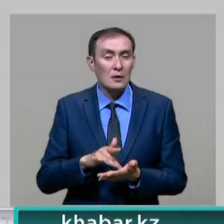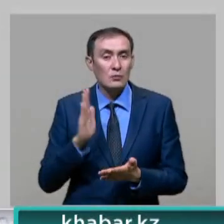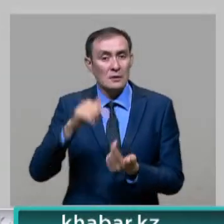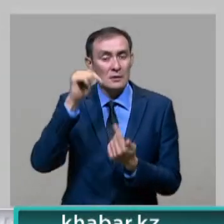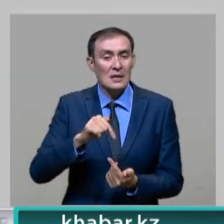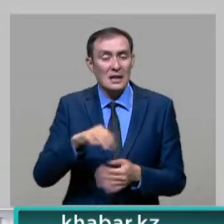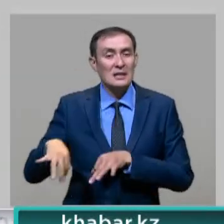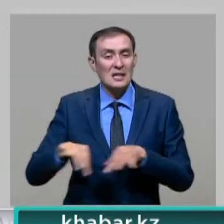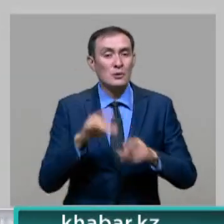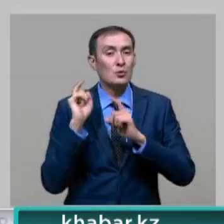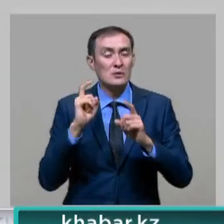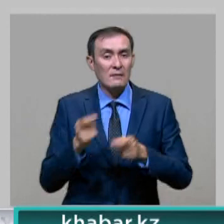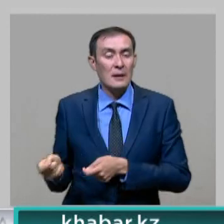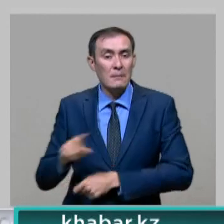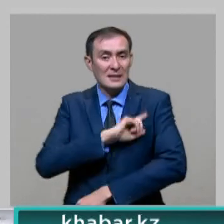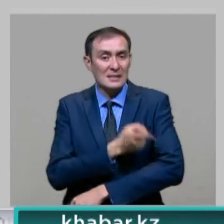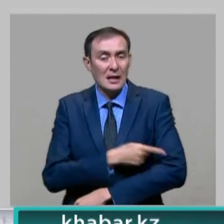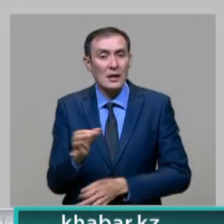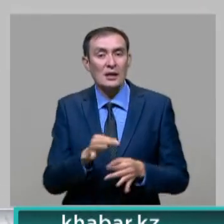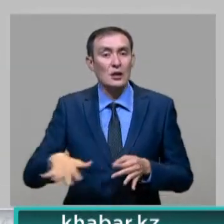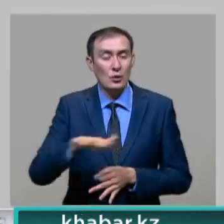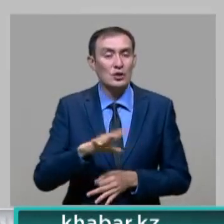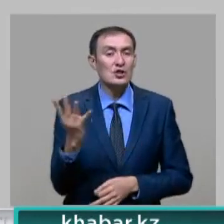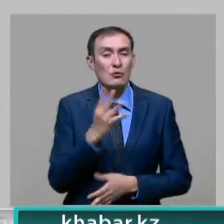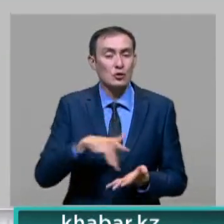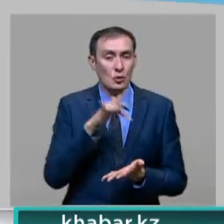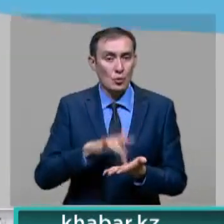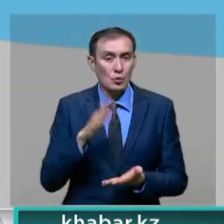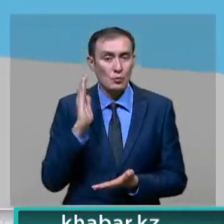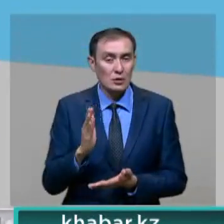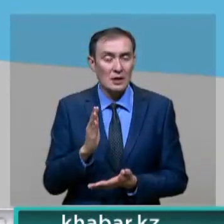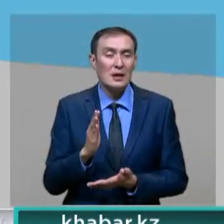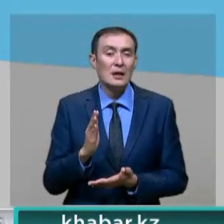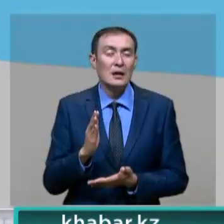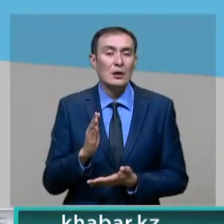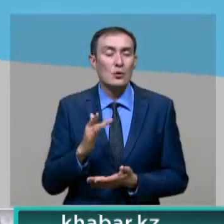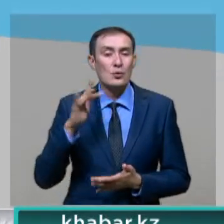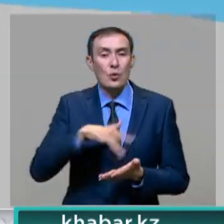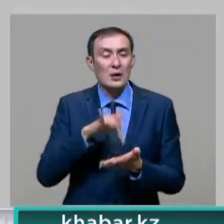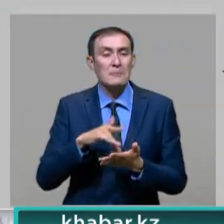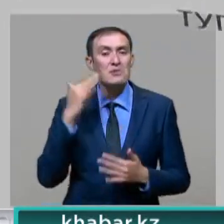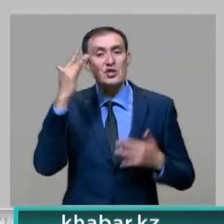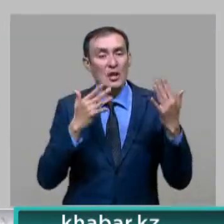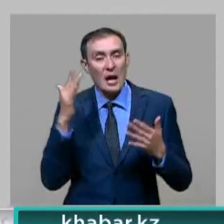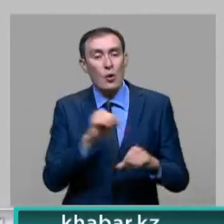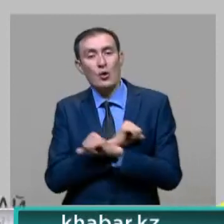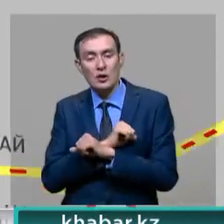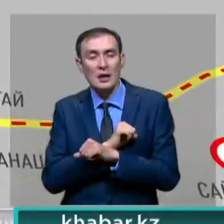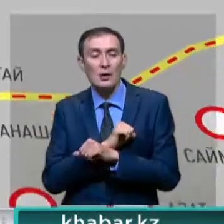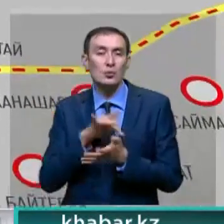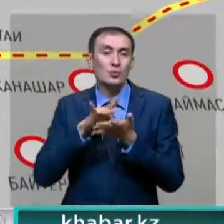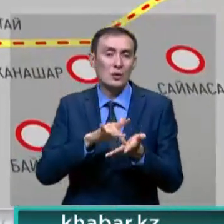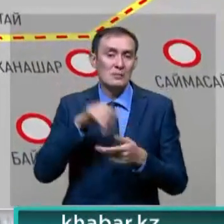за транспортно-логистический потенциал региона. И четвертым будет Green City, город отдыха, развлечения и